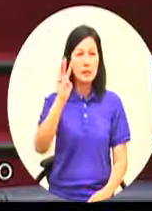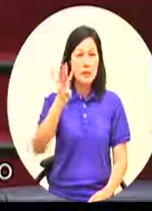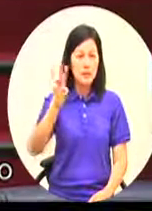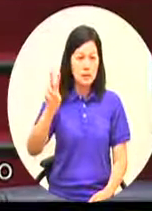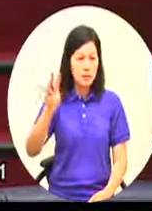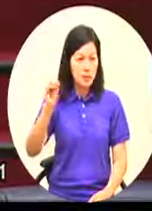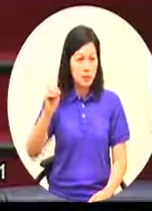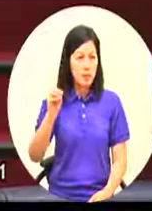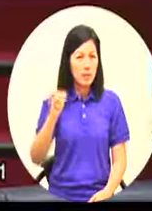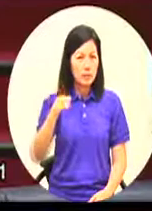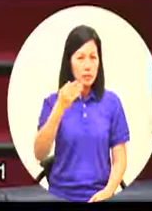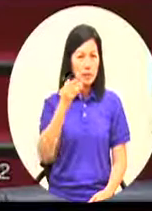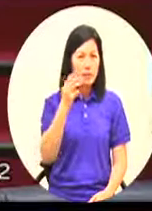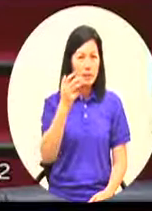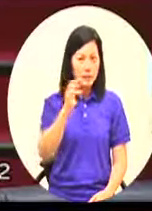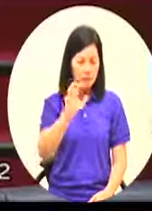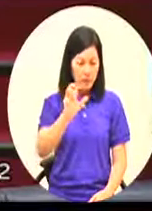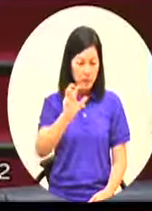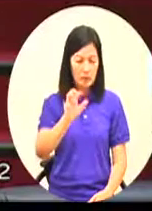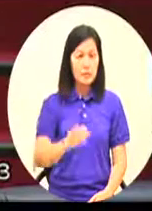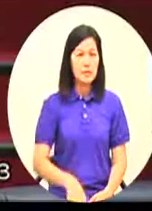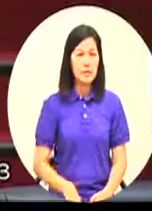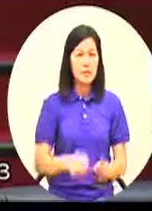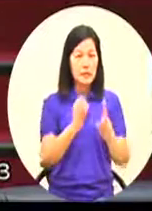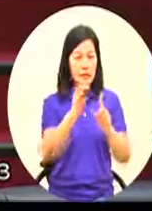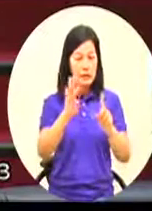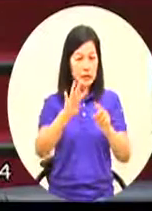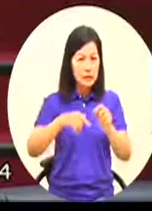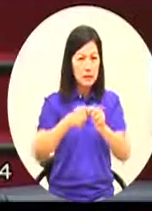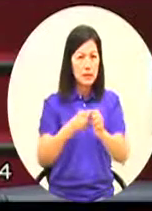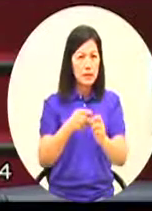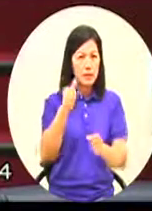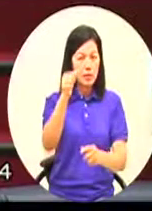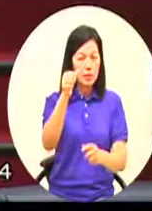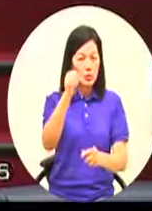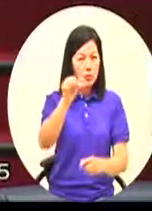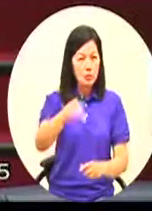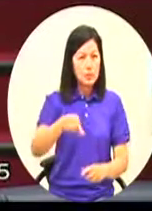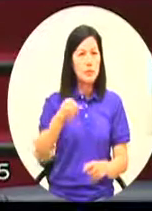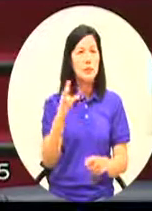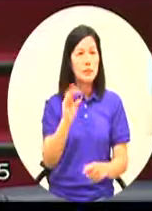1300万980块，这就是我们104年将近5000万的经费呀，